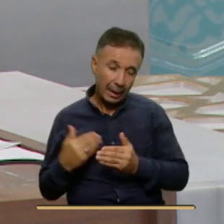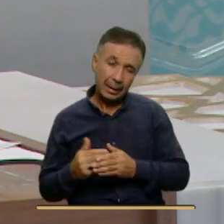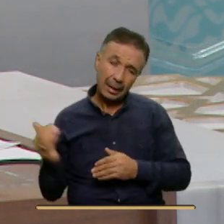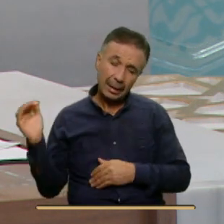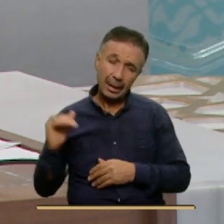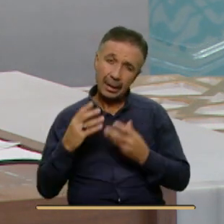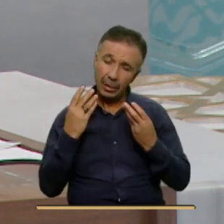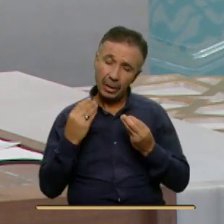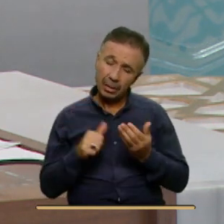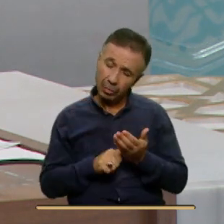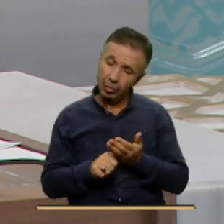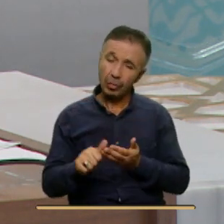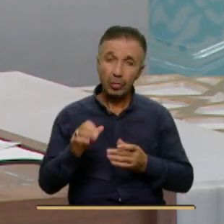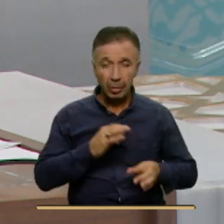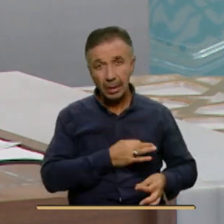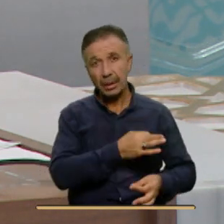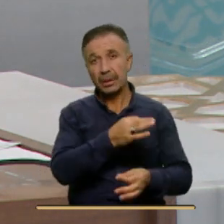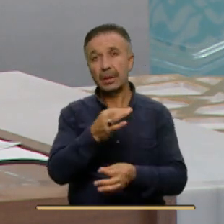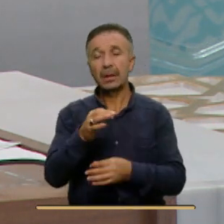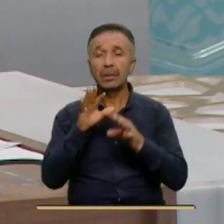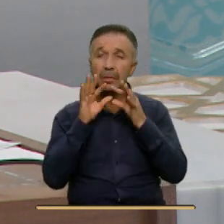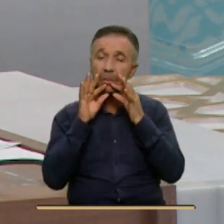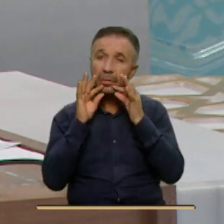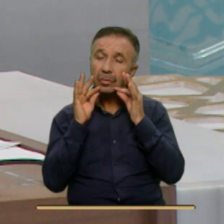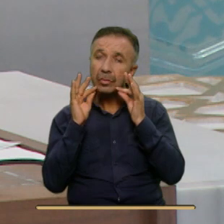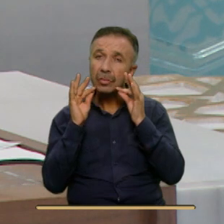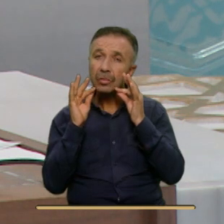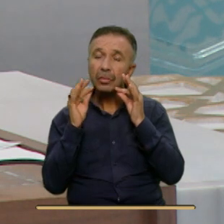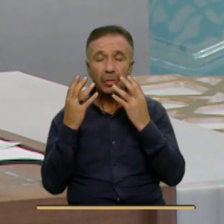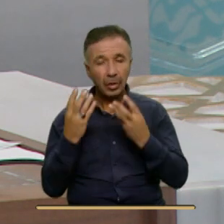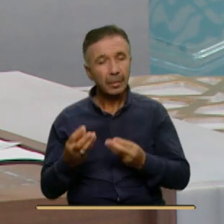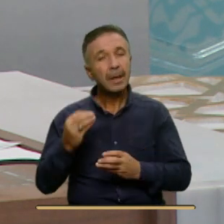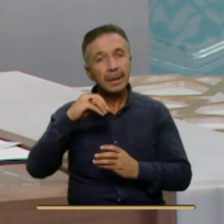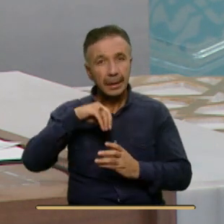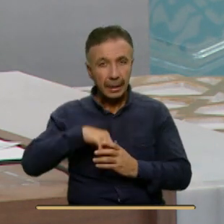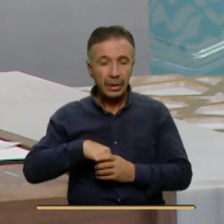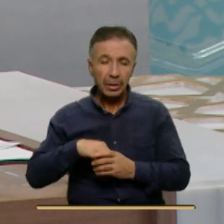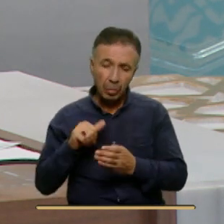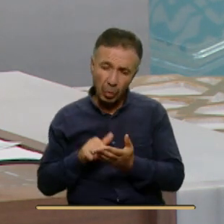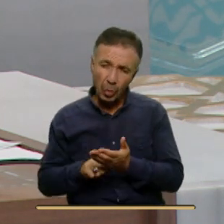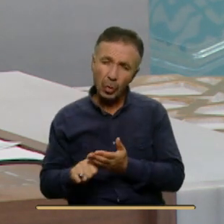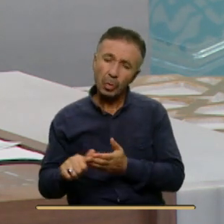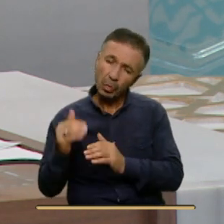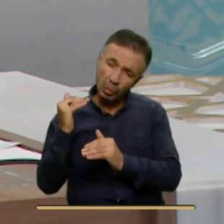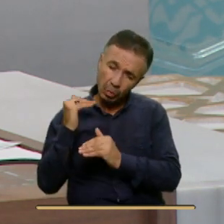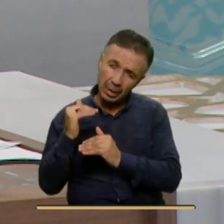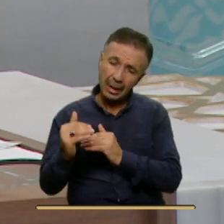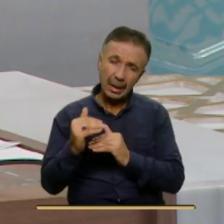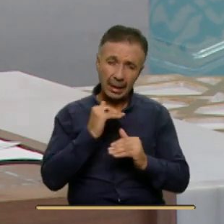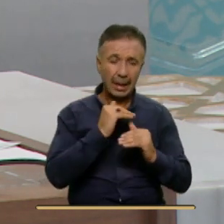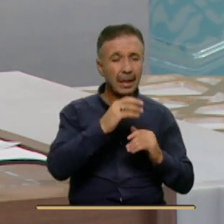tüm insanlığın huzuru ve mutluluğu için, tüm toplumlar için getirilmiş